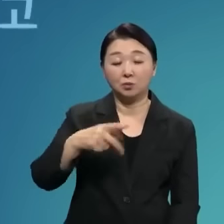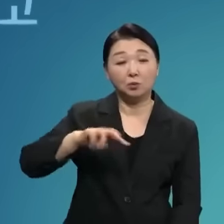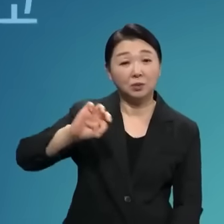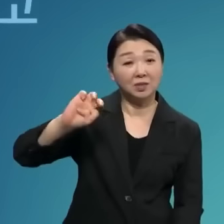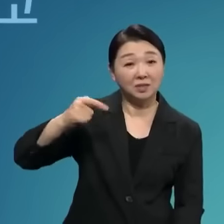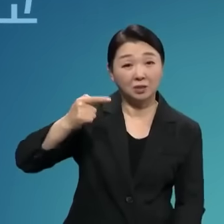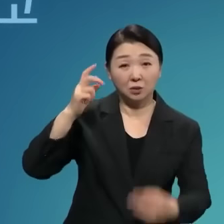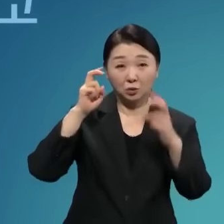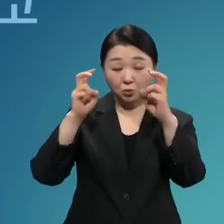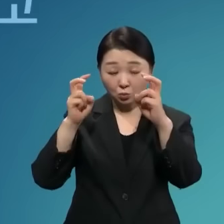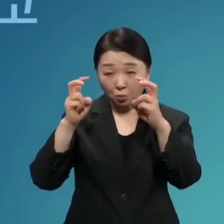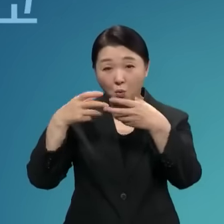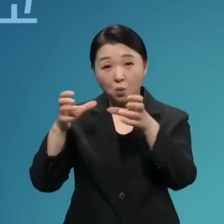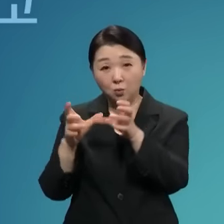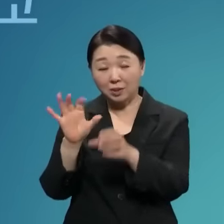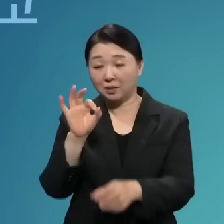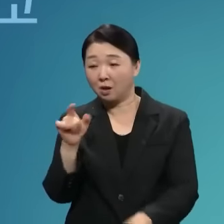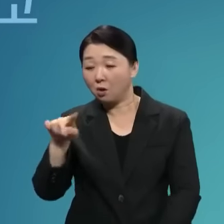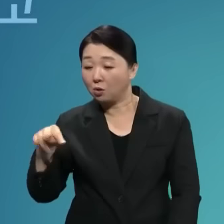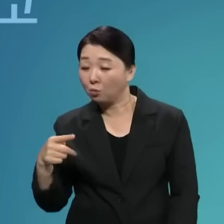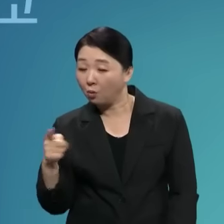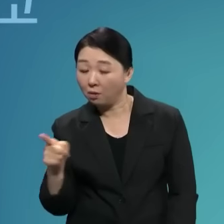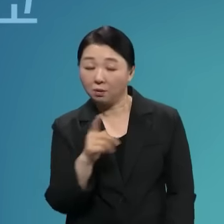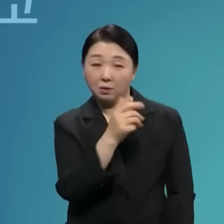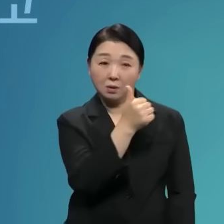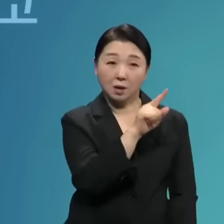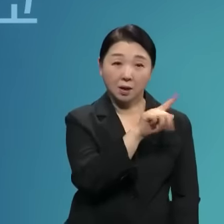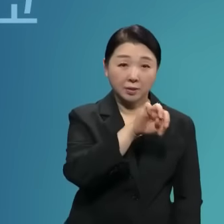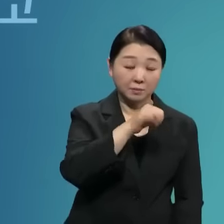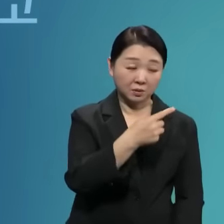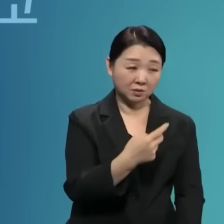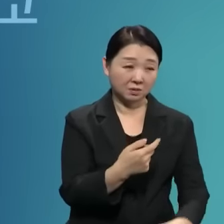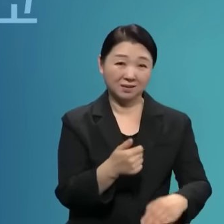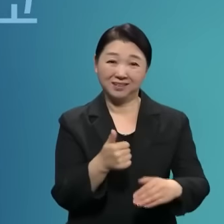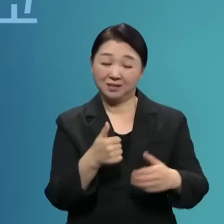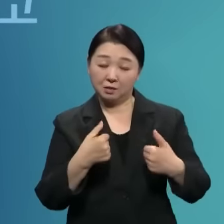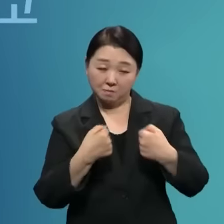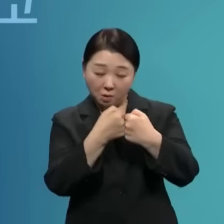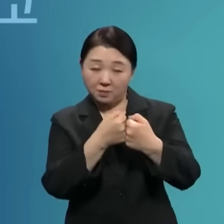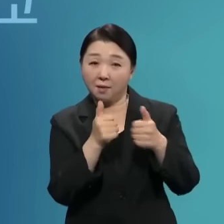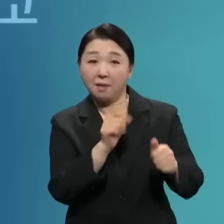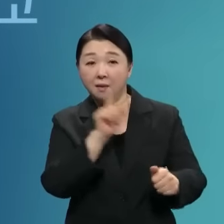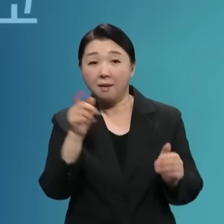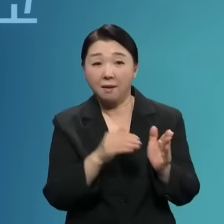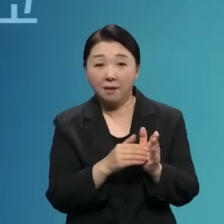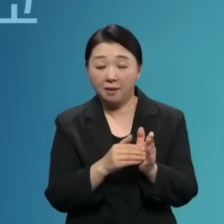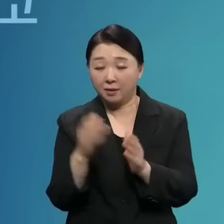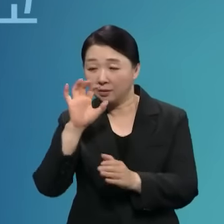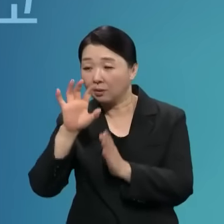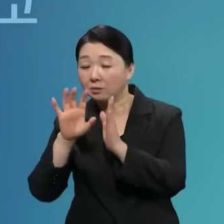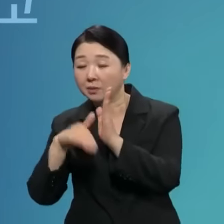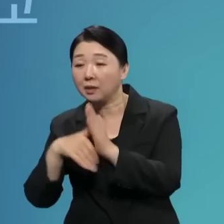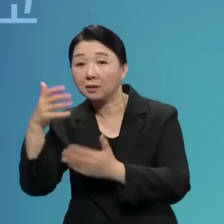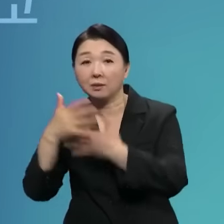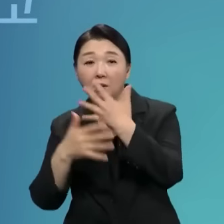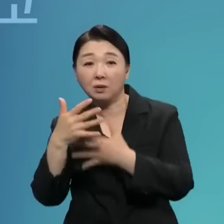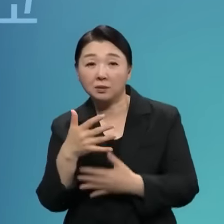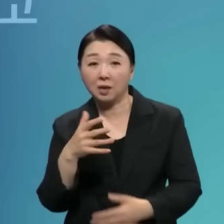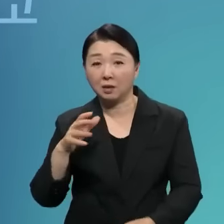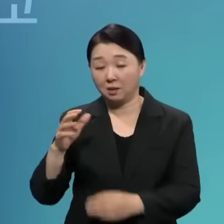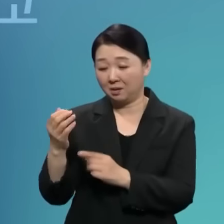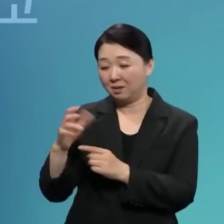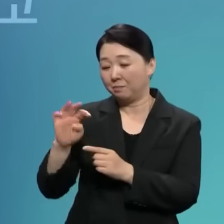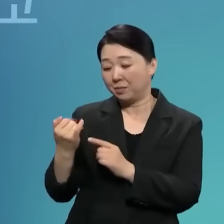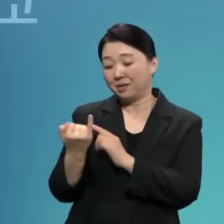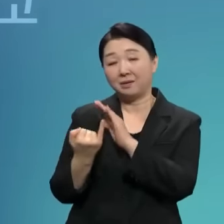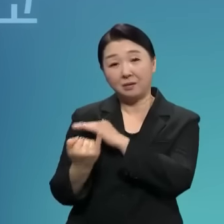뉴진스의 소속사 어도어가 하이브와 언론 매체에 법적 대응을 예고했습니다. 뉴진스가 연습생일 당시 영상과 민 대표의